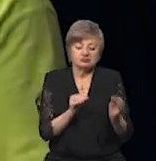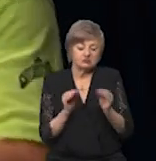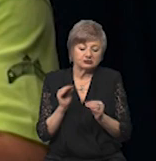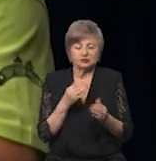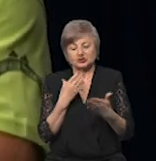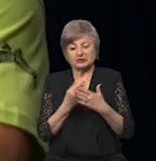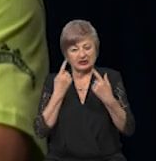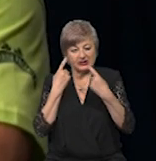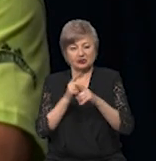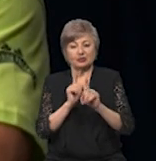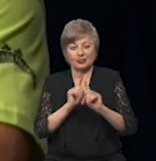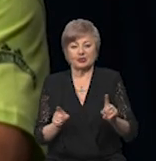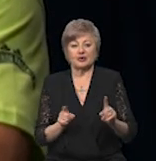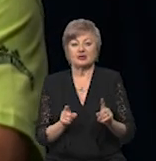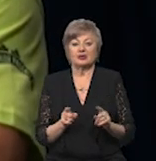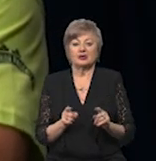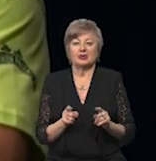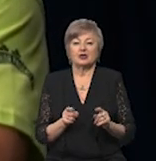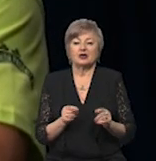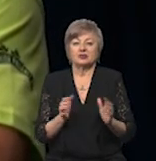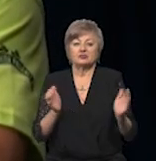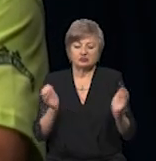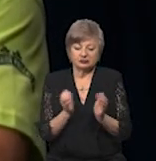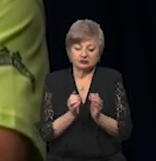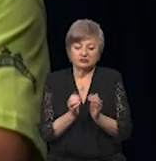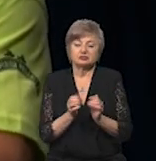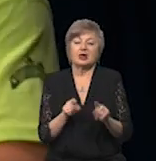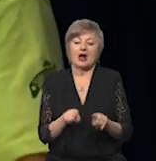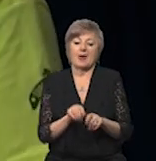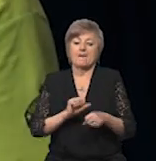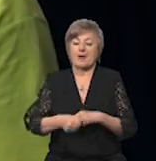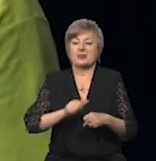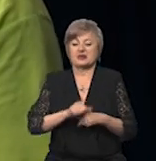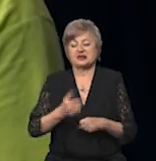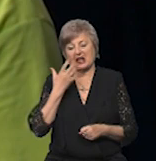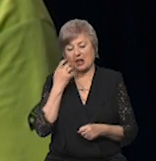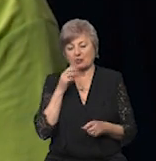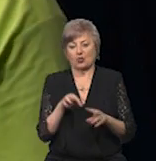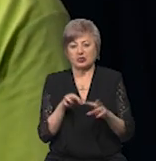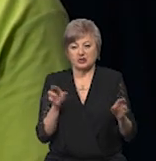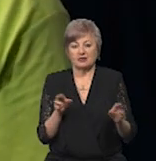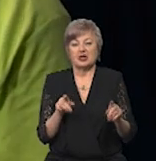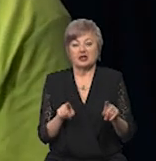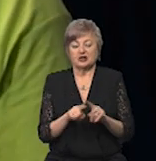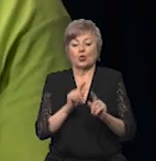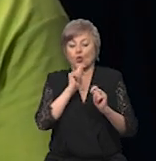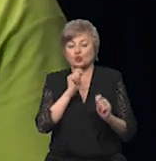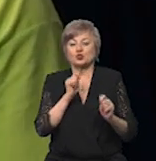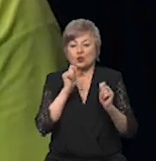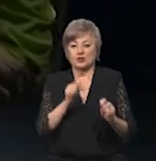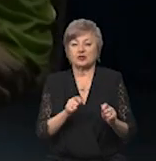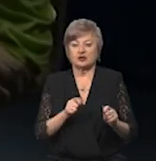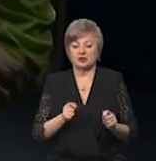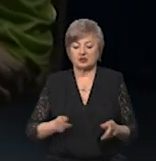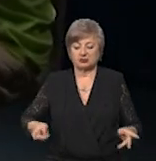технологія. Вона вжимається до розмірів, ну, апельсина або великого яблука. І такі сувеніри вони носять на